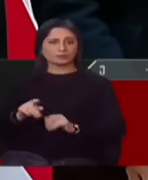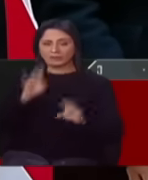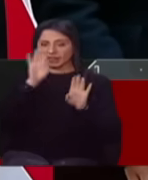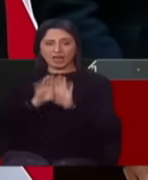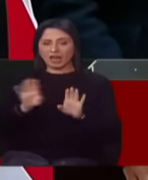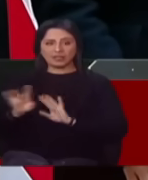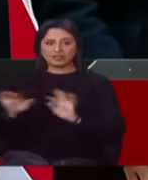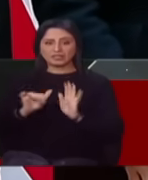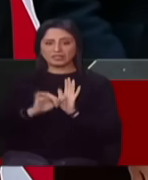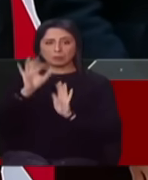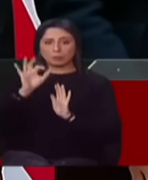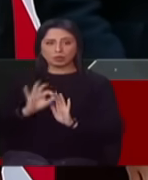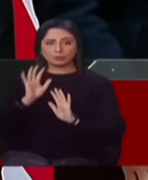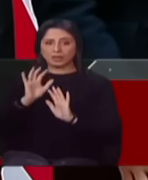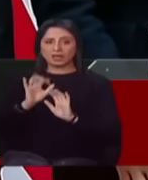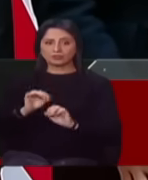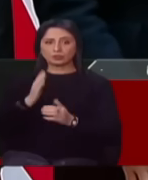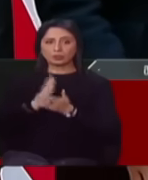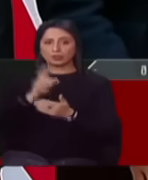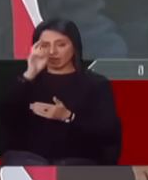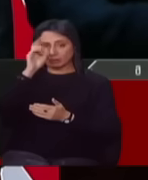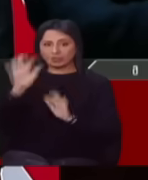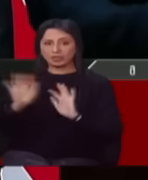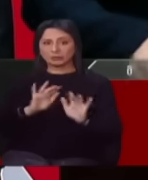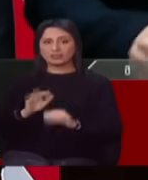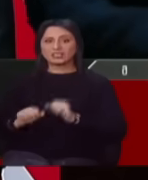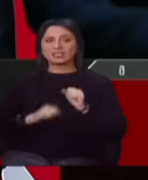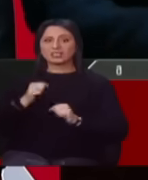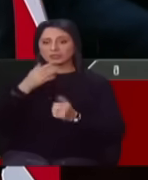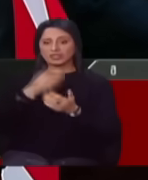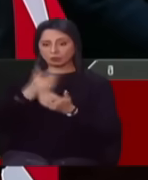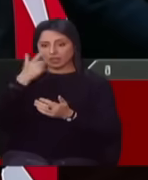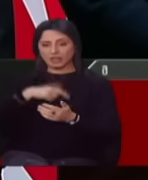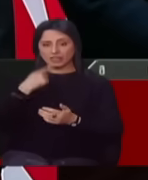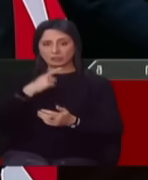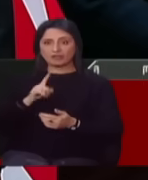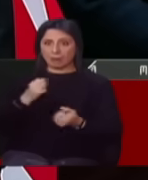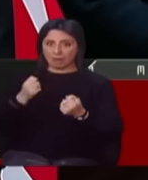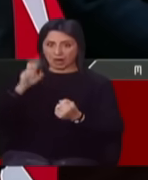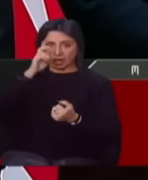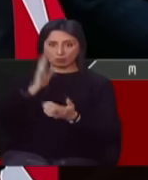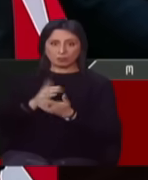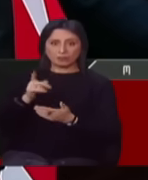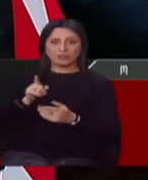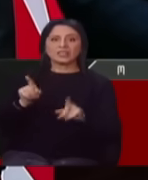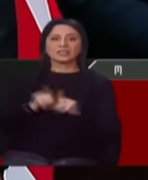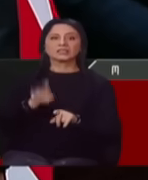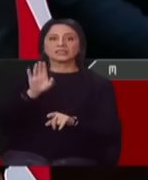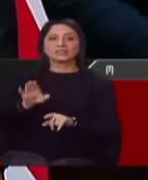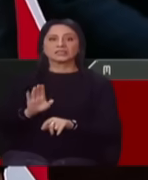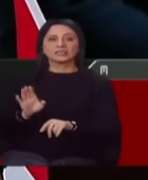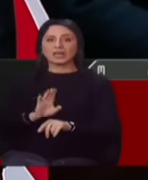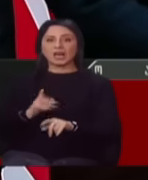ეს ქმედება 60%-იან მხარდაჭერის მქონე ხელისუფლების ქმედებას, ცდილობს საკუთარ თავს დაუმტკიცოს, რა მაგარი ხელისუფლებაა, ისიც